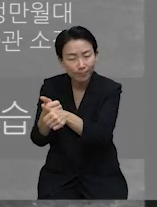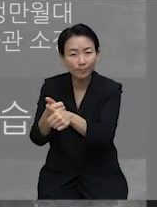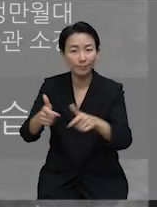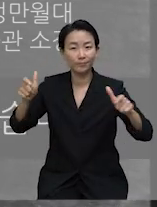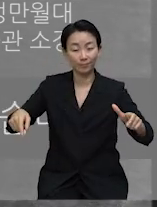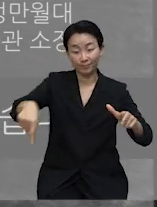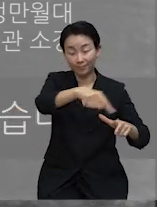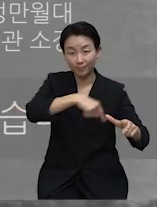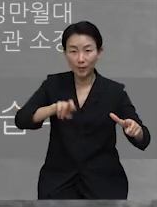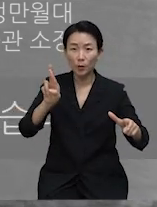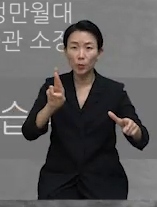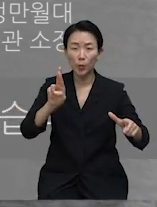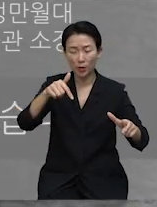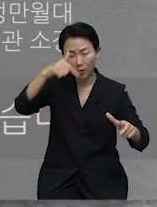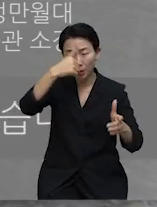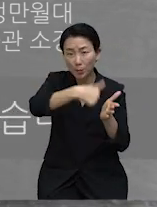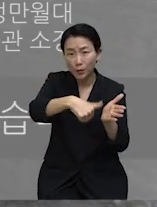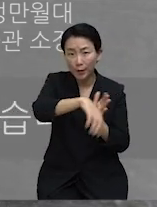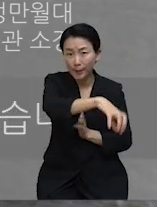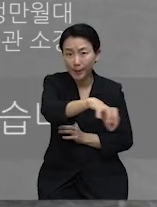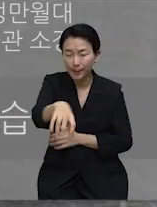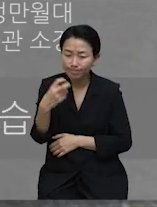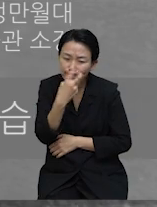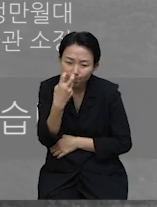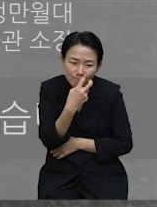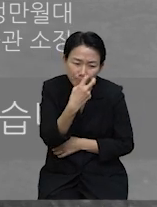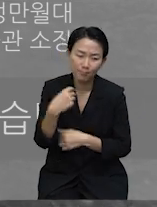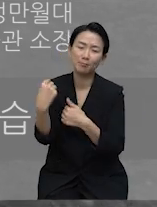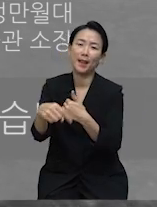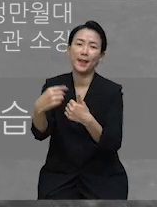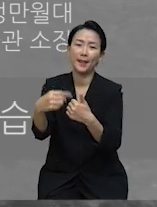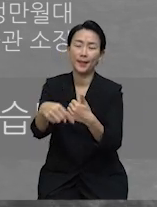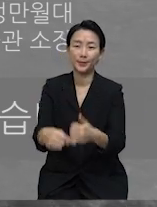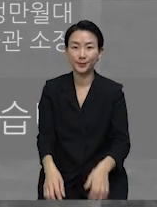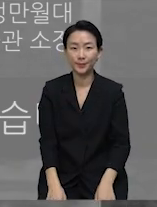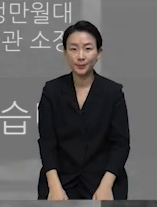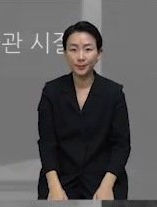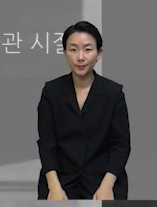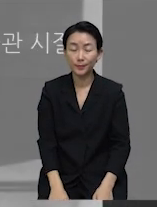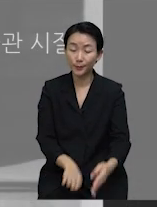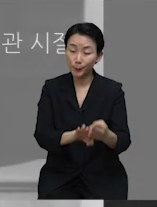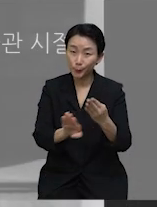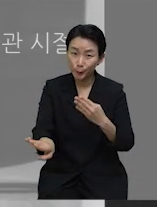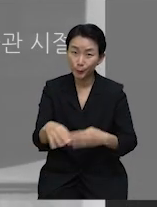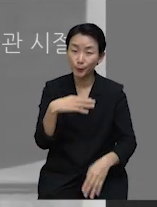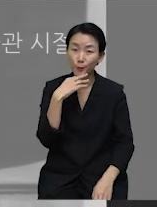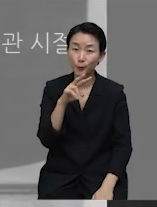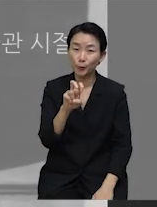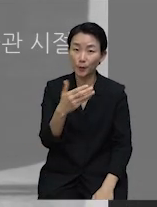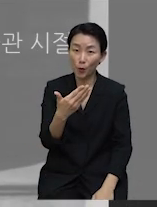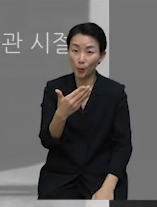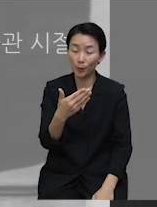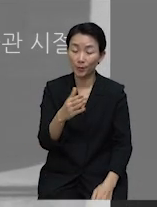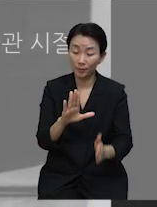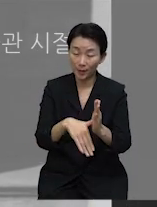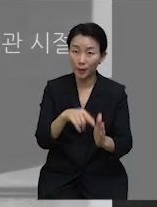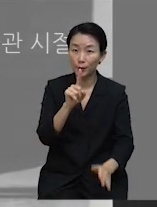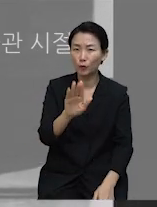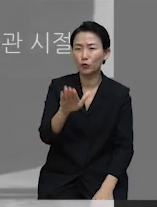따라 개풍군 일대의 고려 유적지를 답사하고 가르침을 받았습니다. 이후 29살이